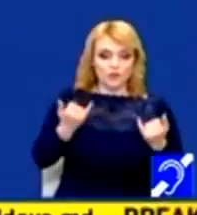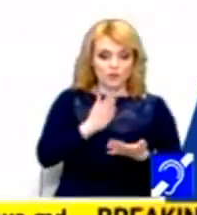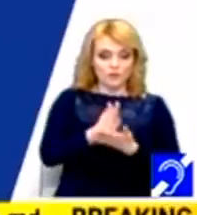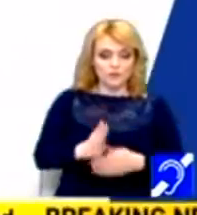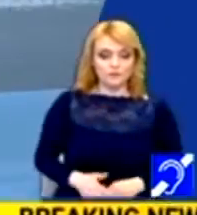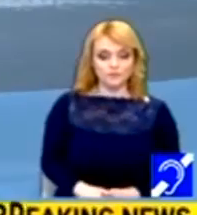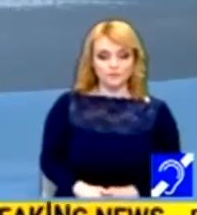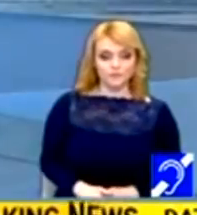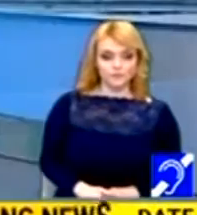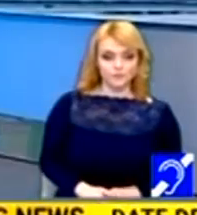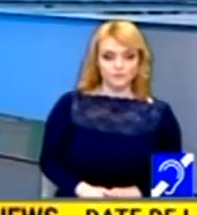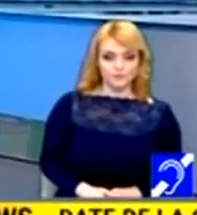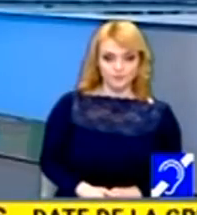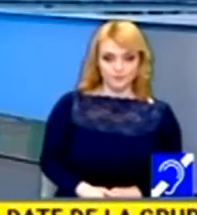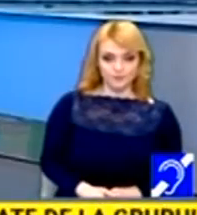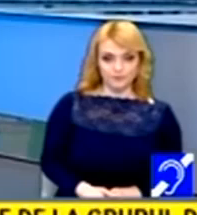politică.